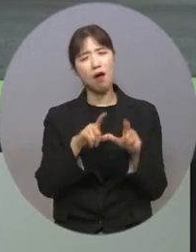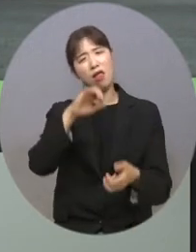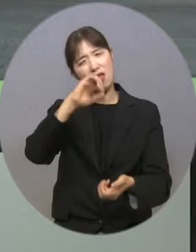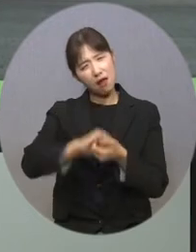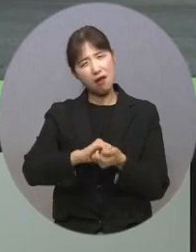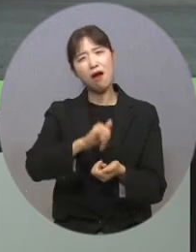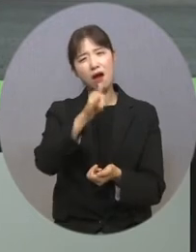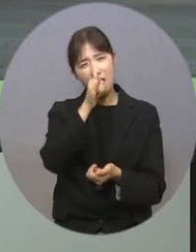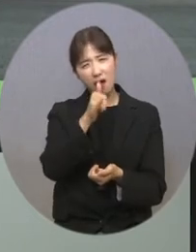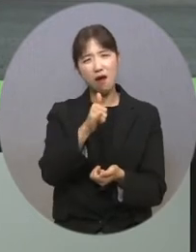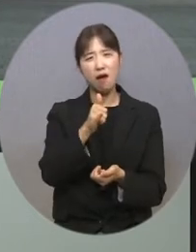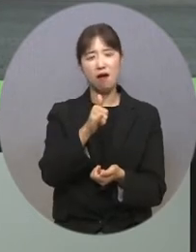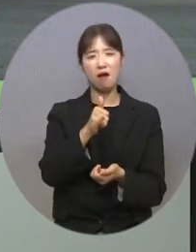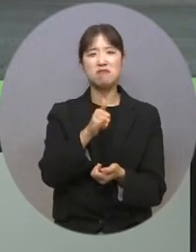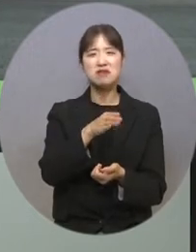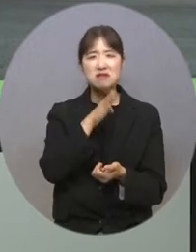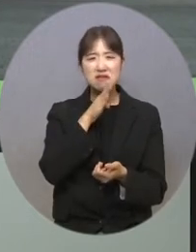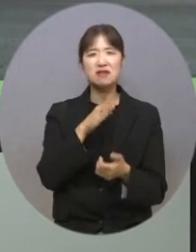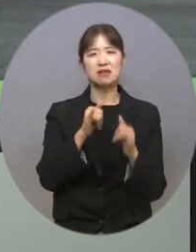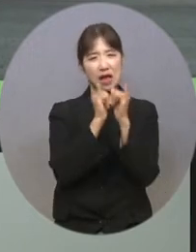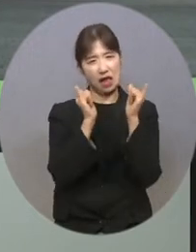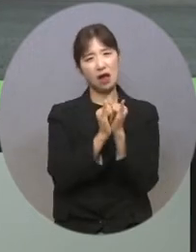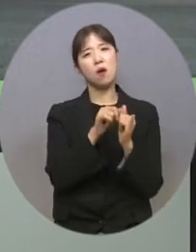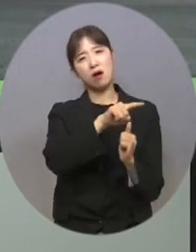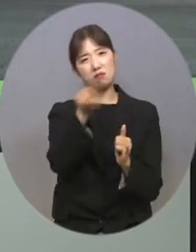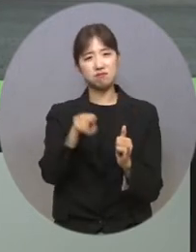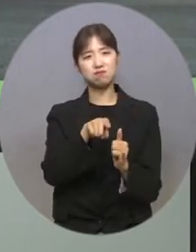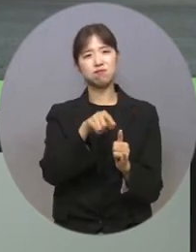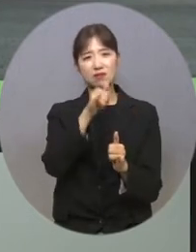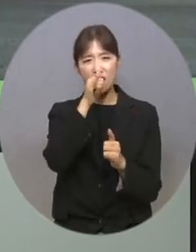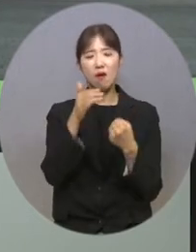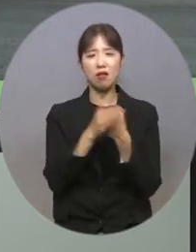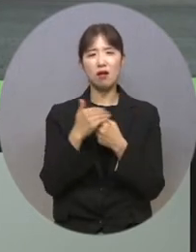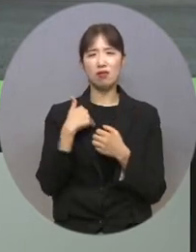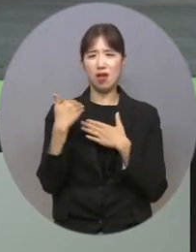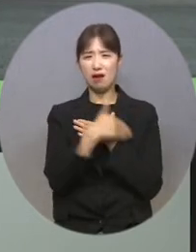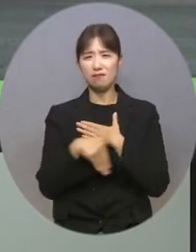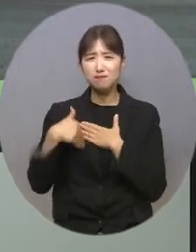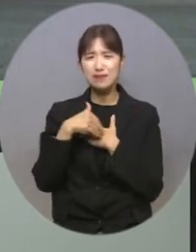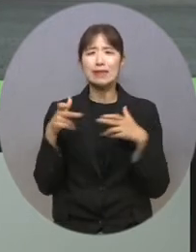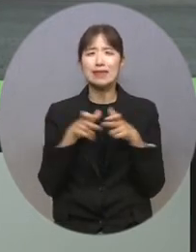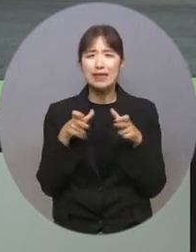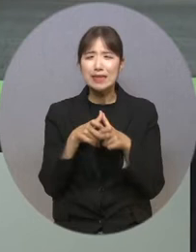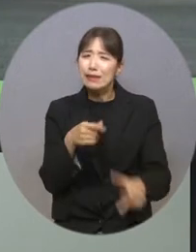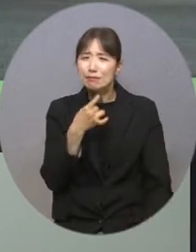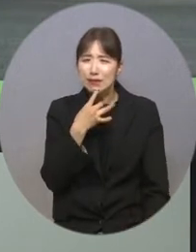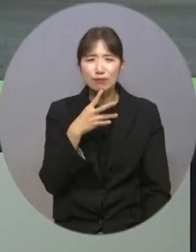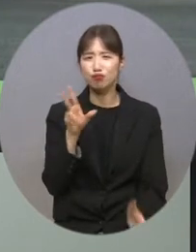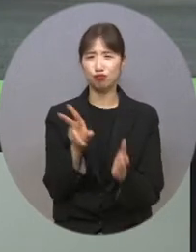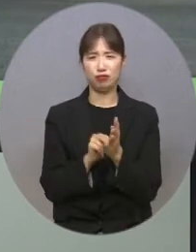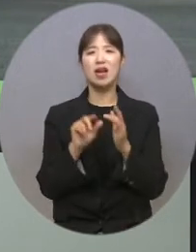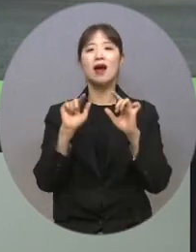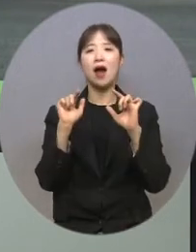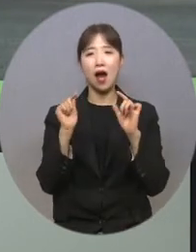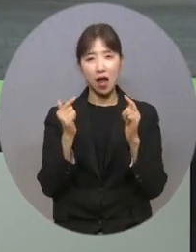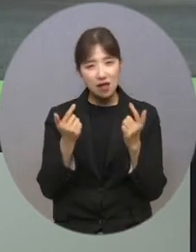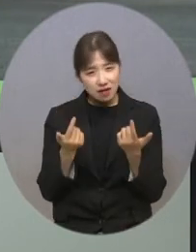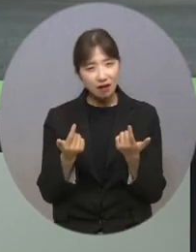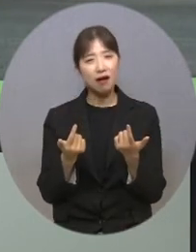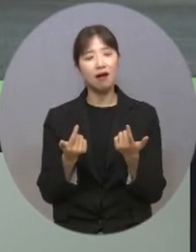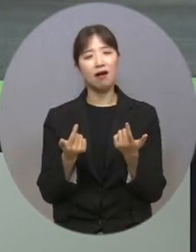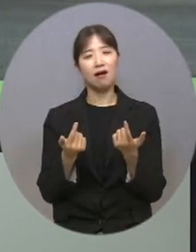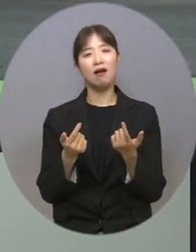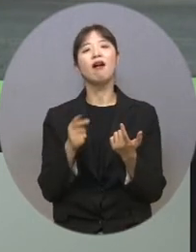물리적 사회적 제약이 그래서 의학적인 신체적인 기능만 의 문제가 아니구나 이런 얘기를 좀더